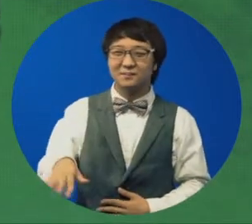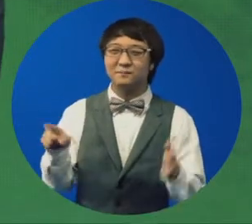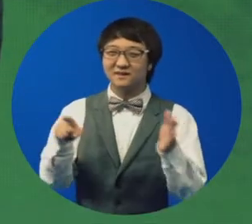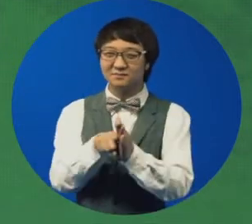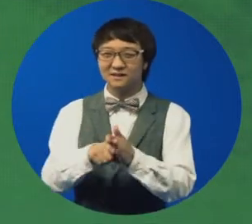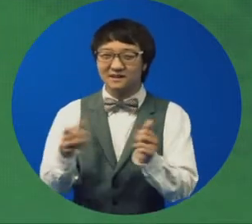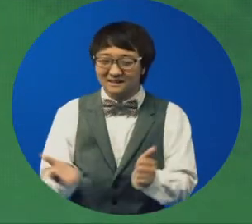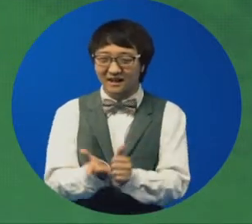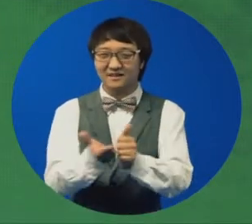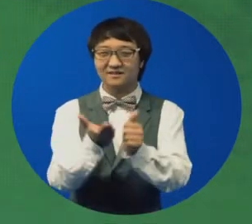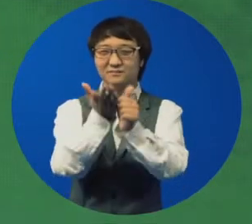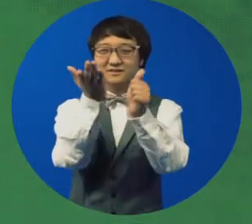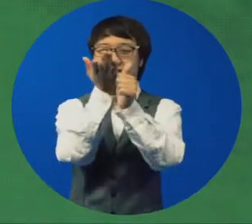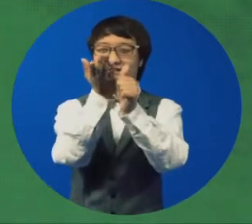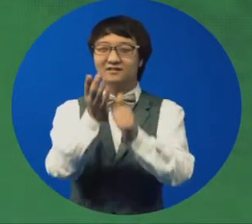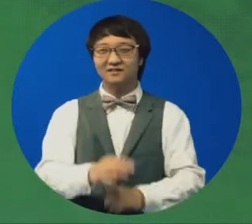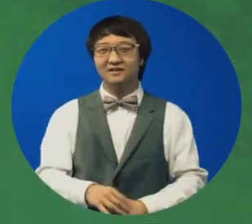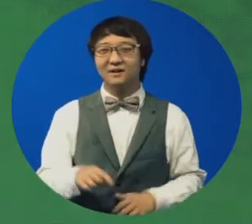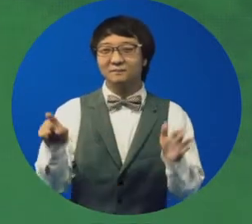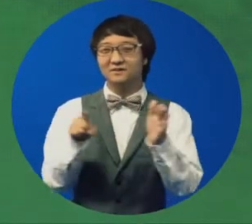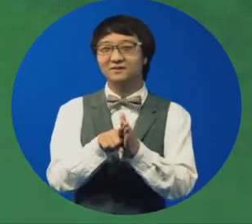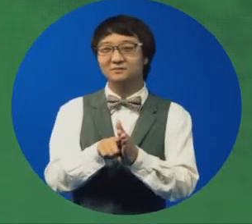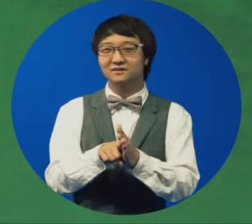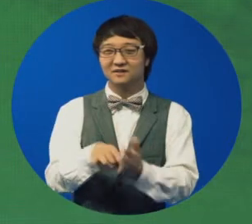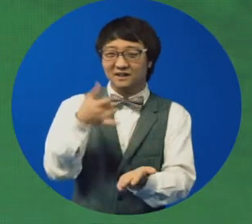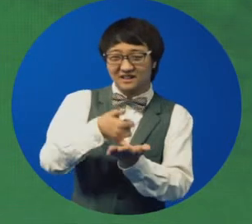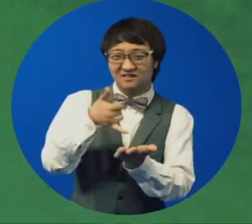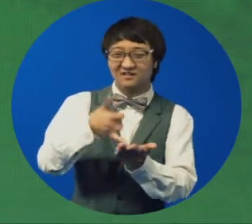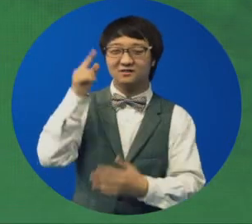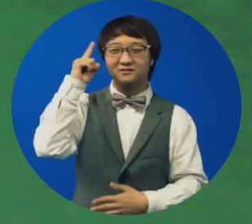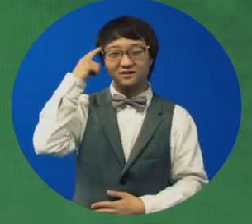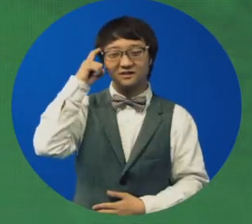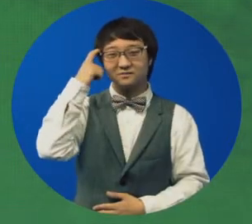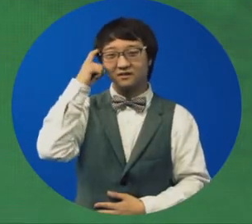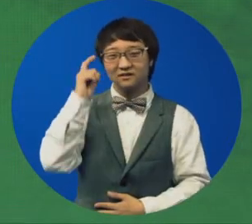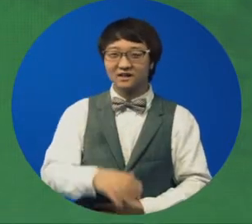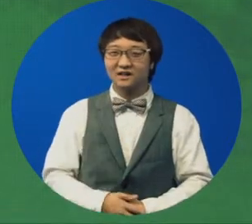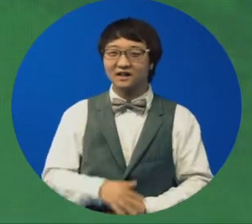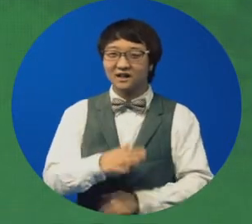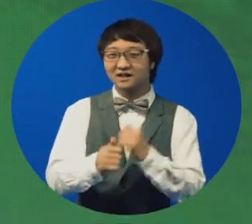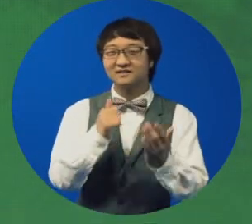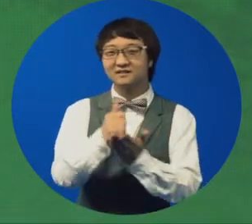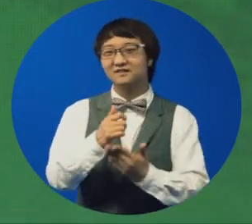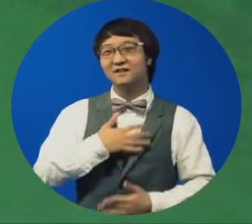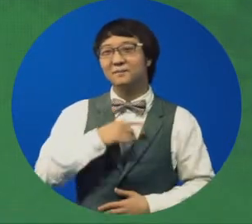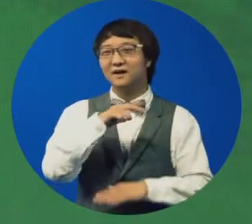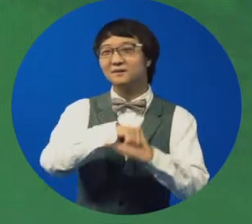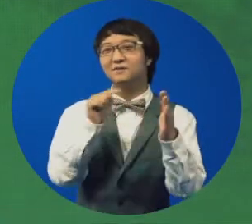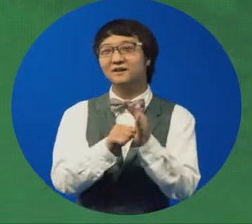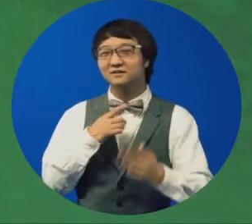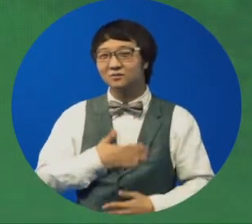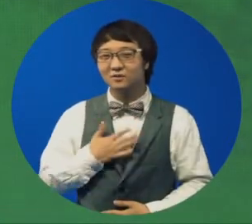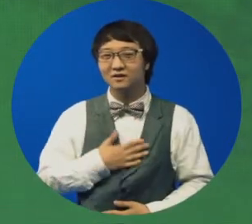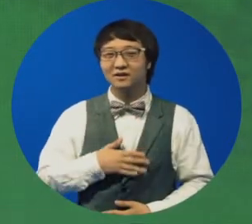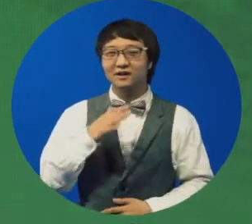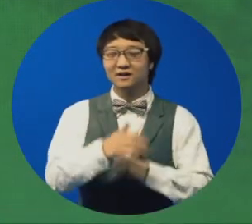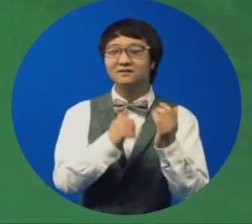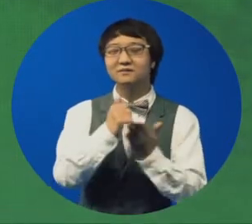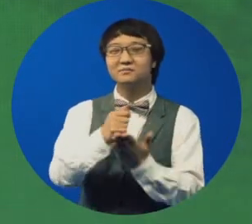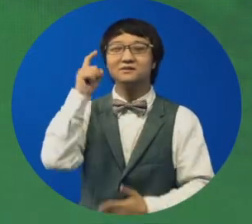자라납니다. 저는 믿음은 인격이라고 생각합니다. 하나님께서 내 마음을 아시고 하나님을 의식하기